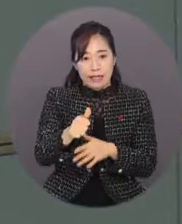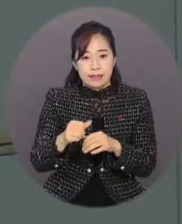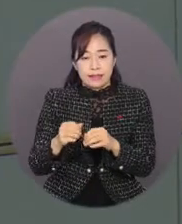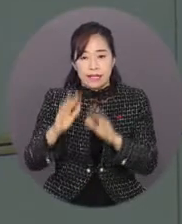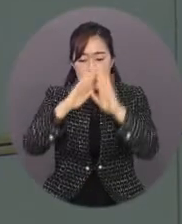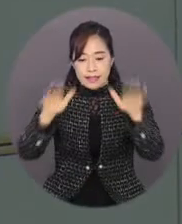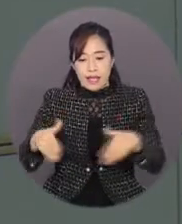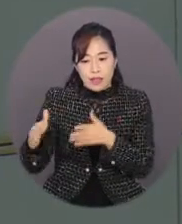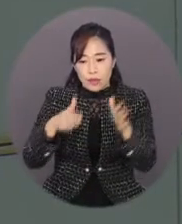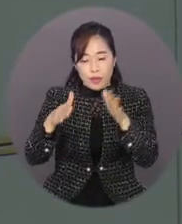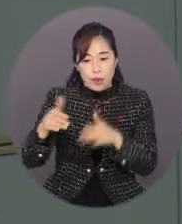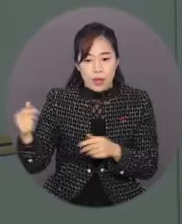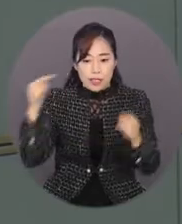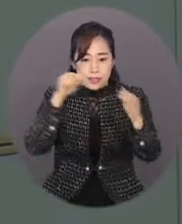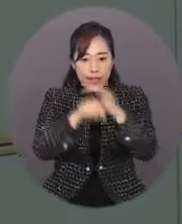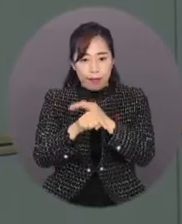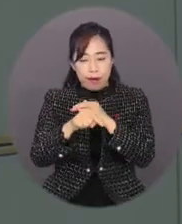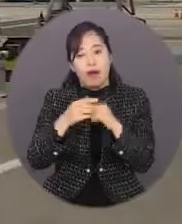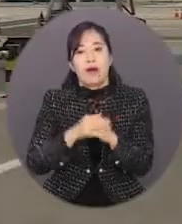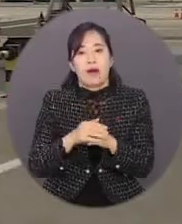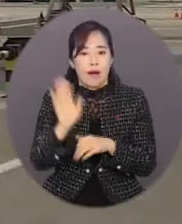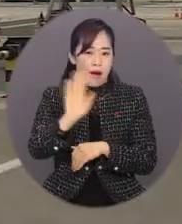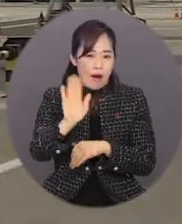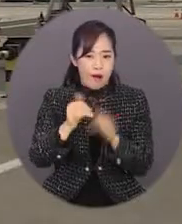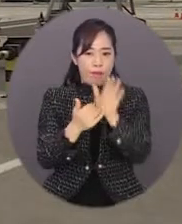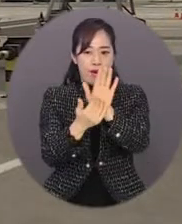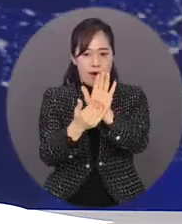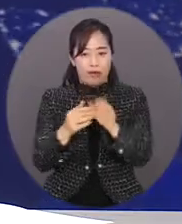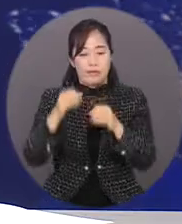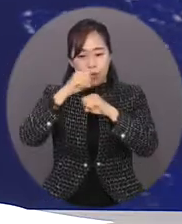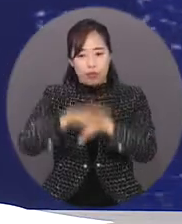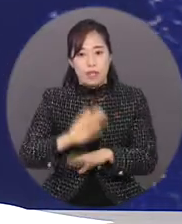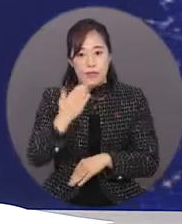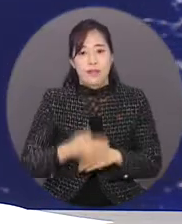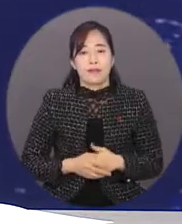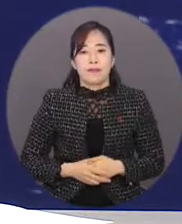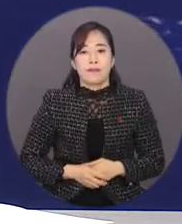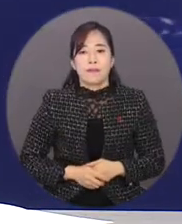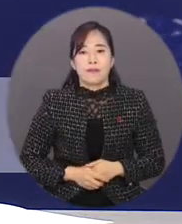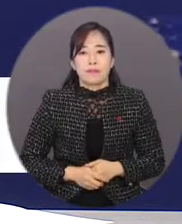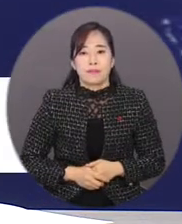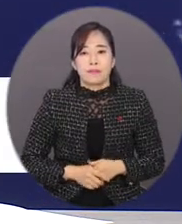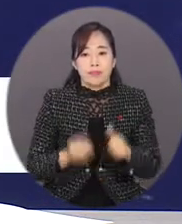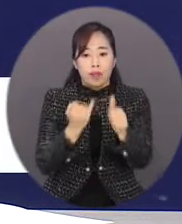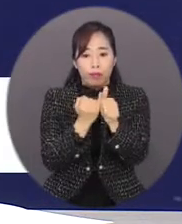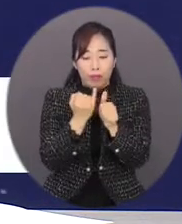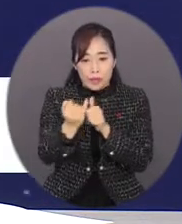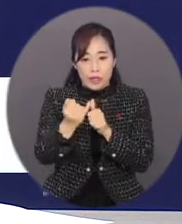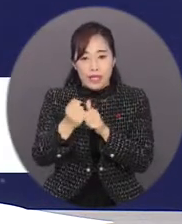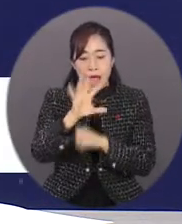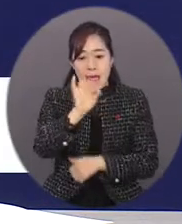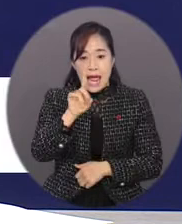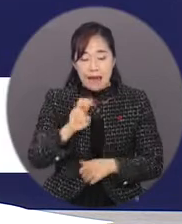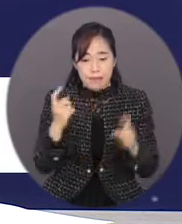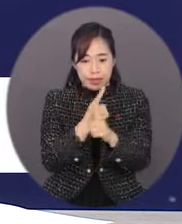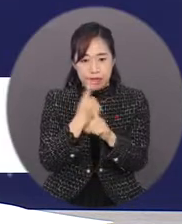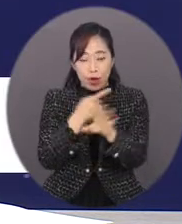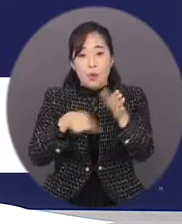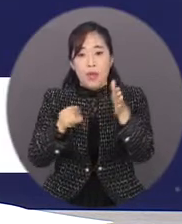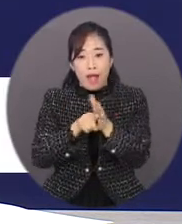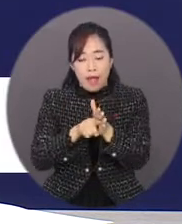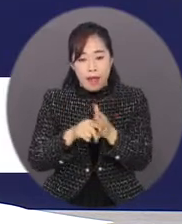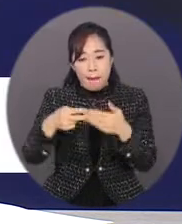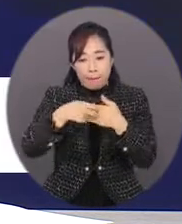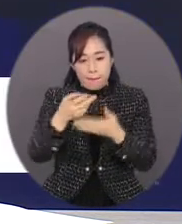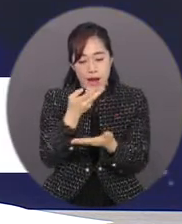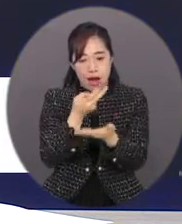거부하면서 무산됐습니다. 부인의 항암 치료를 위해 수십 차례 병실을